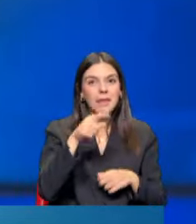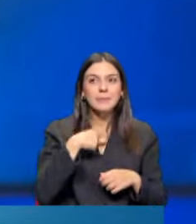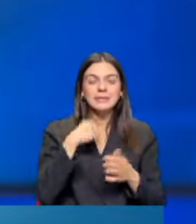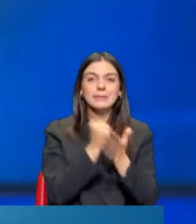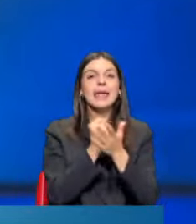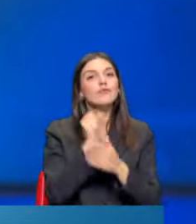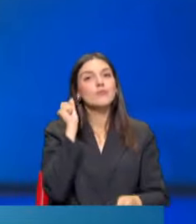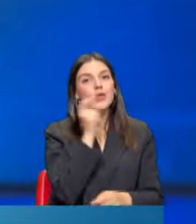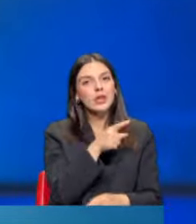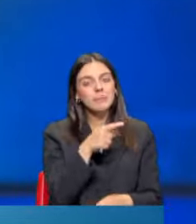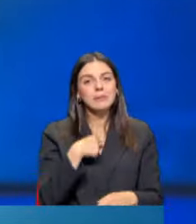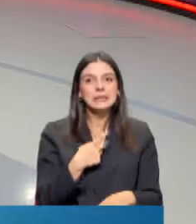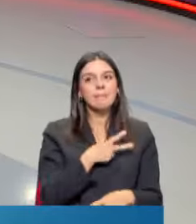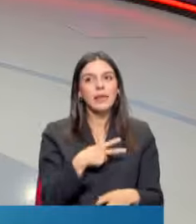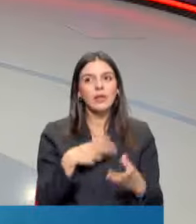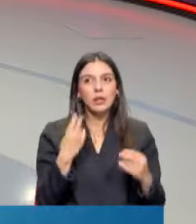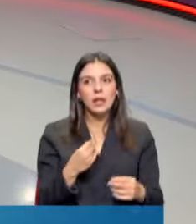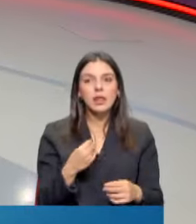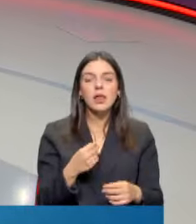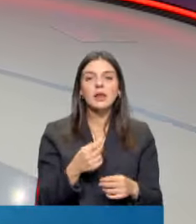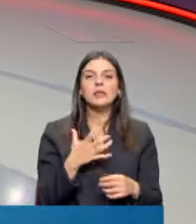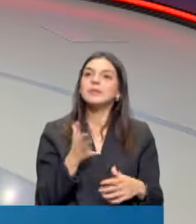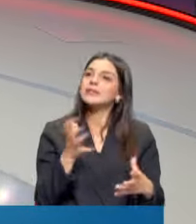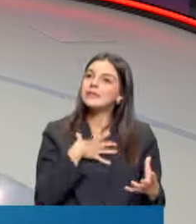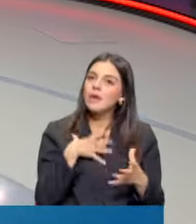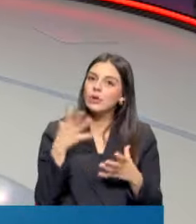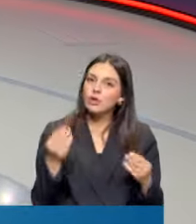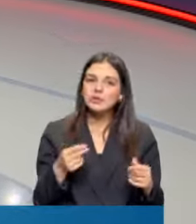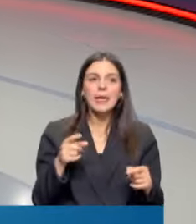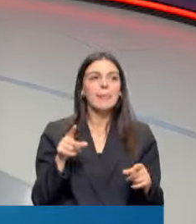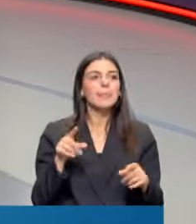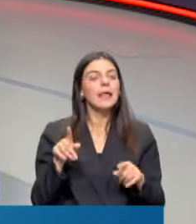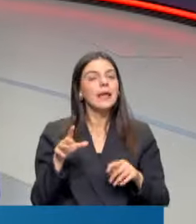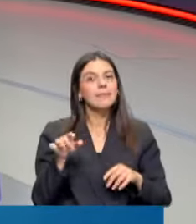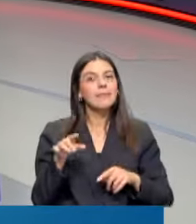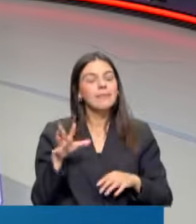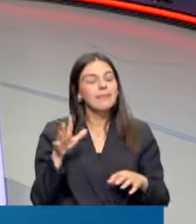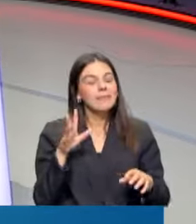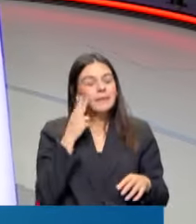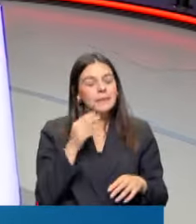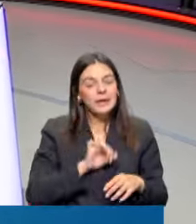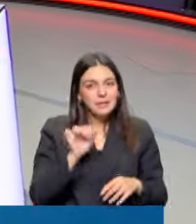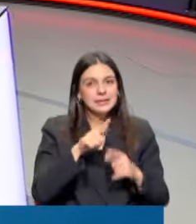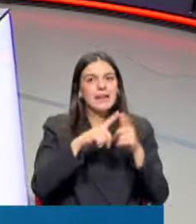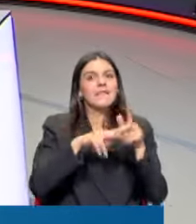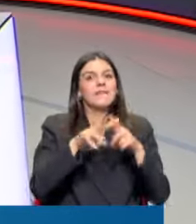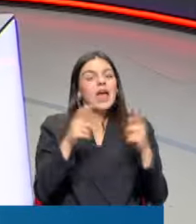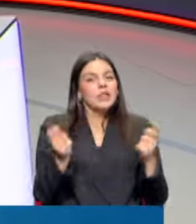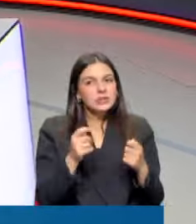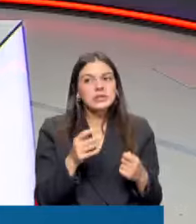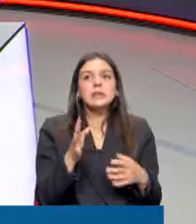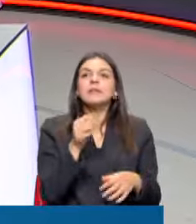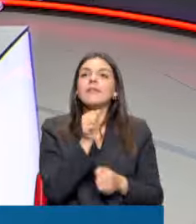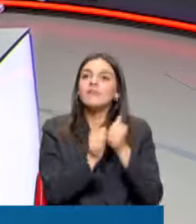de belediye olarak birimlerimizde sahipleniyor olacağız. Temizlik işleri şantiyemizde, fen işleri şantiyemizde. Ama siteler,